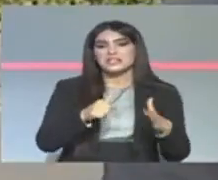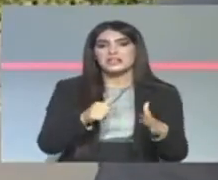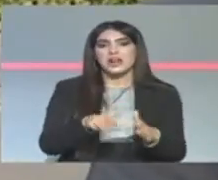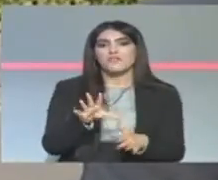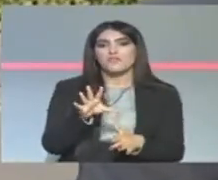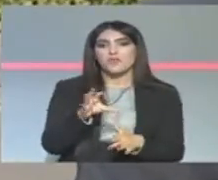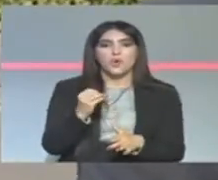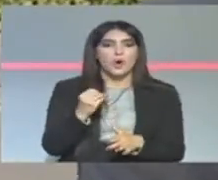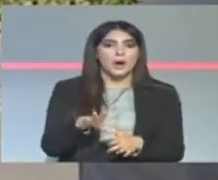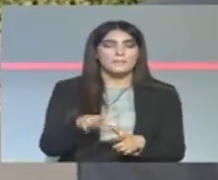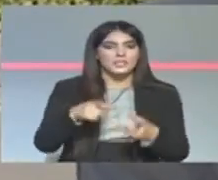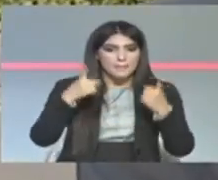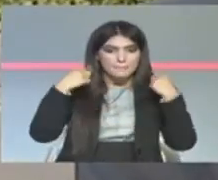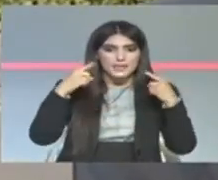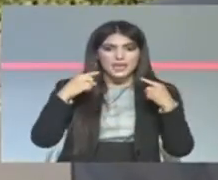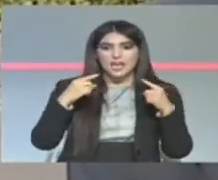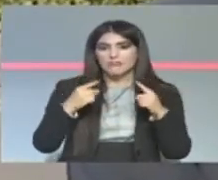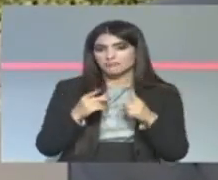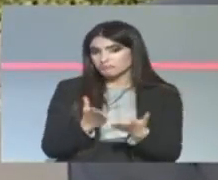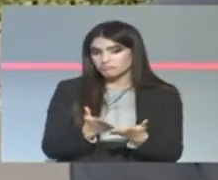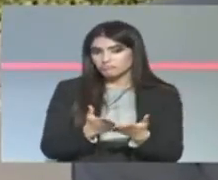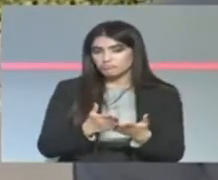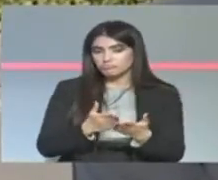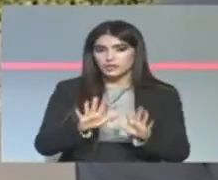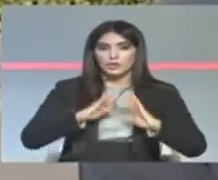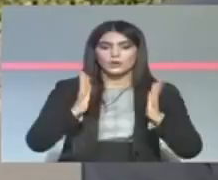من مجموع اه